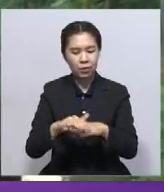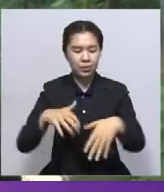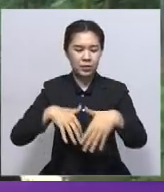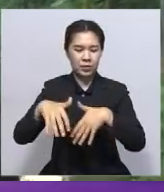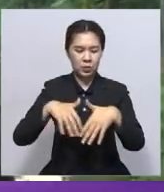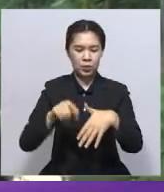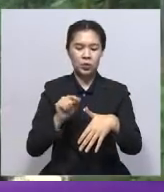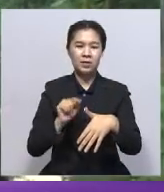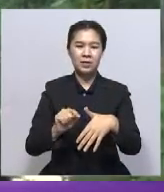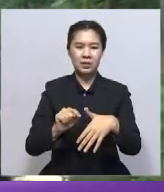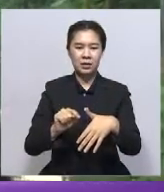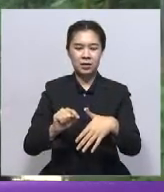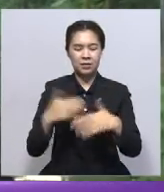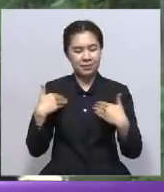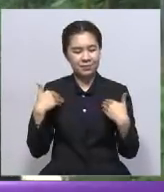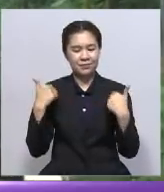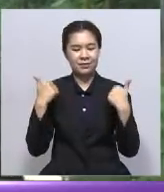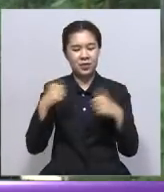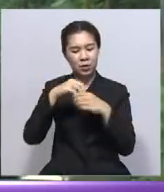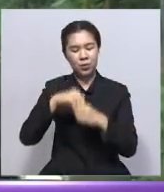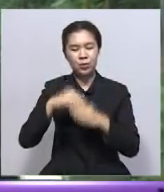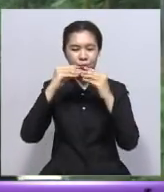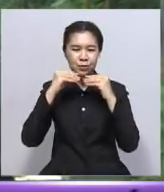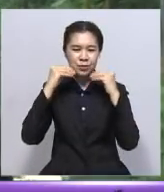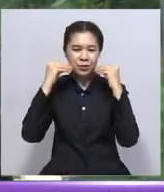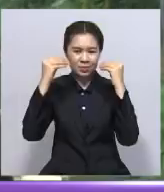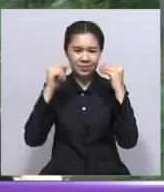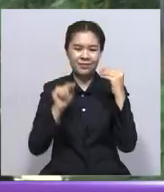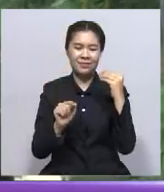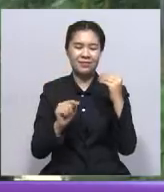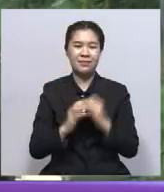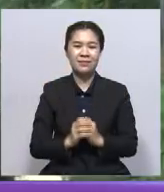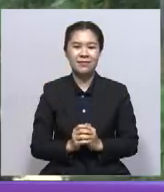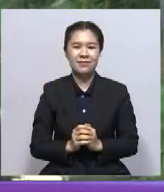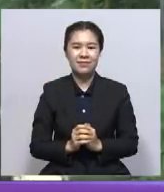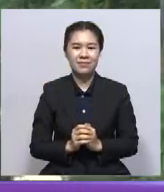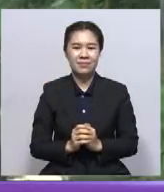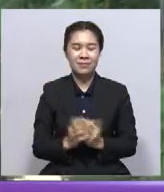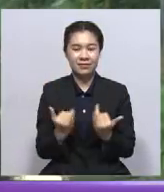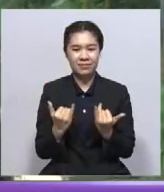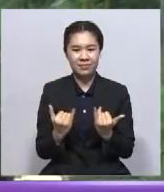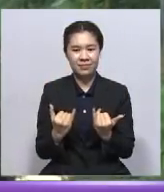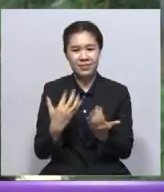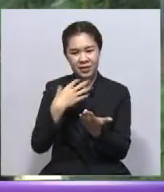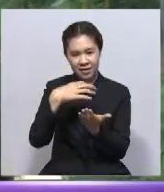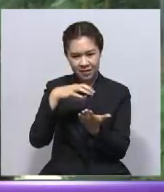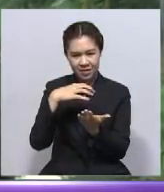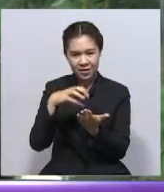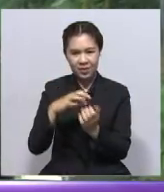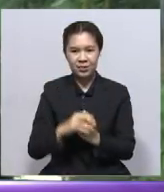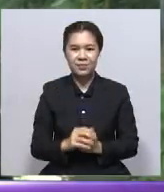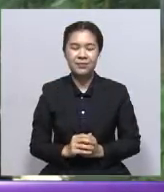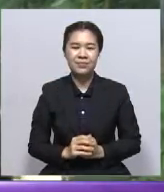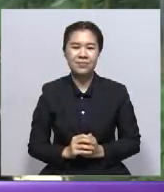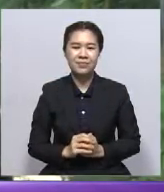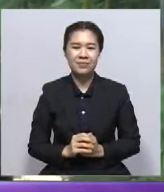ที่นี่เป็นชุมชนที่น่าอยู่ชุมชนยิ้มได้บ้านสาราดินไมตรีไซสังขะกมลถ่ายภาพอภิชาติอบอายเอ็ม